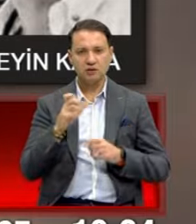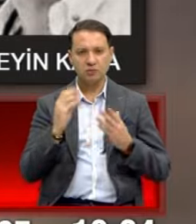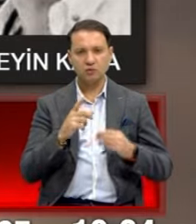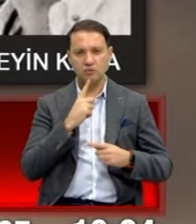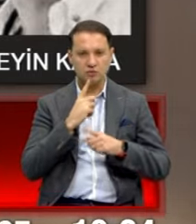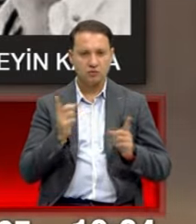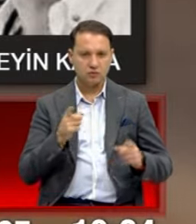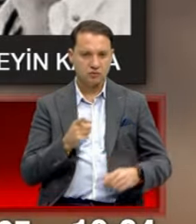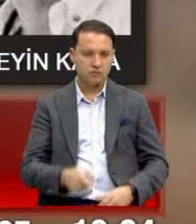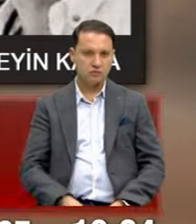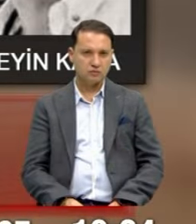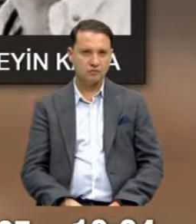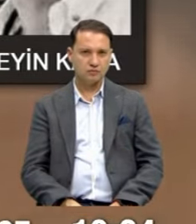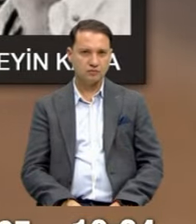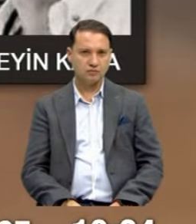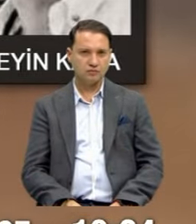olduğu duyuruldu.